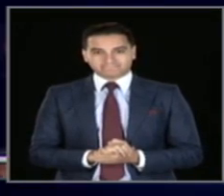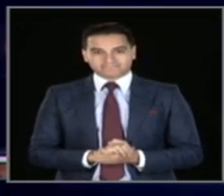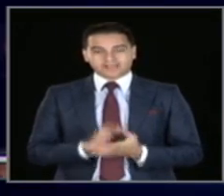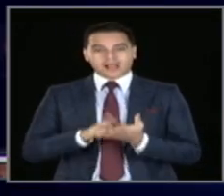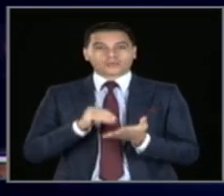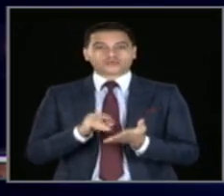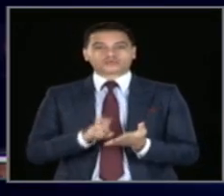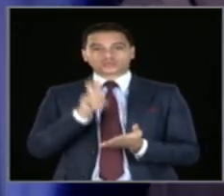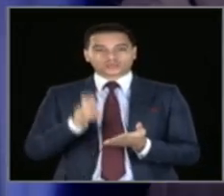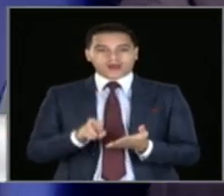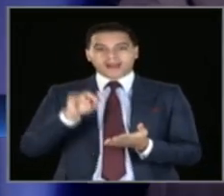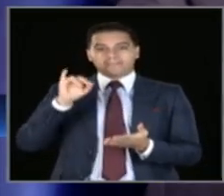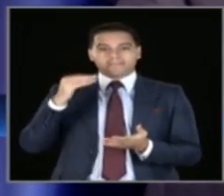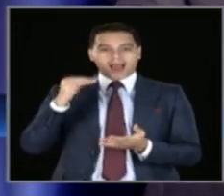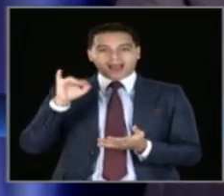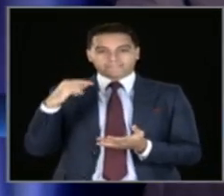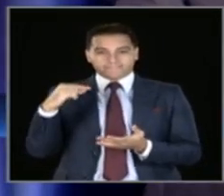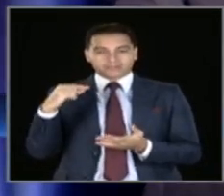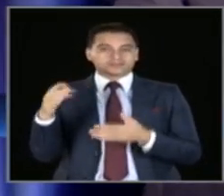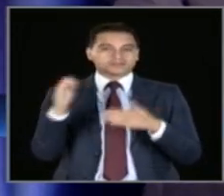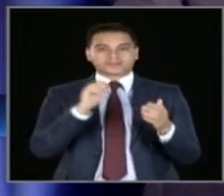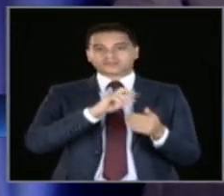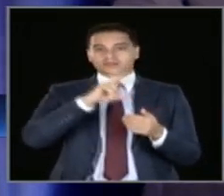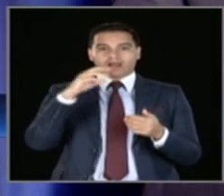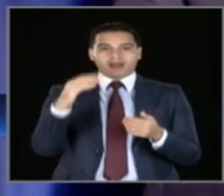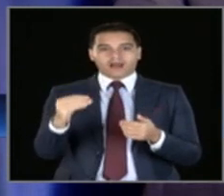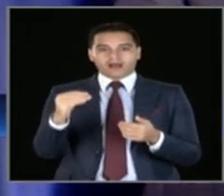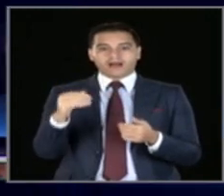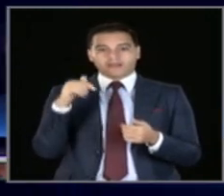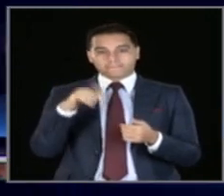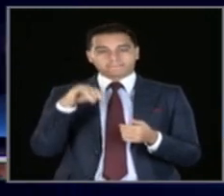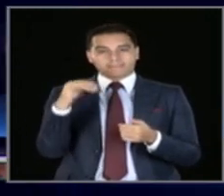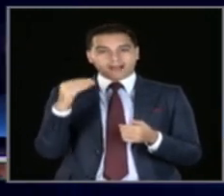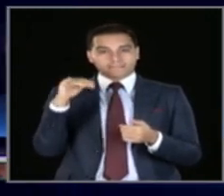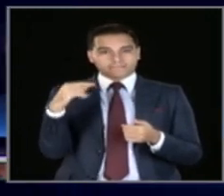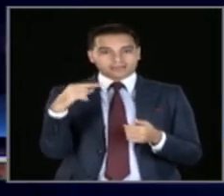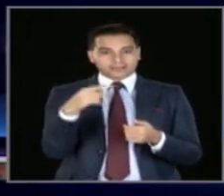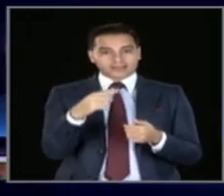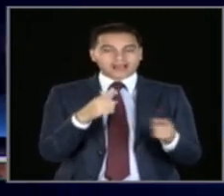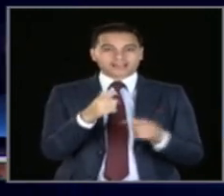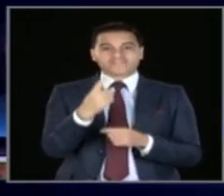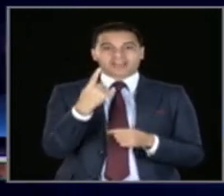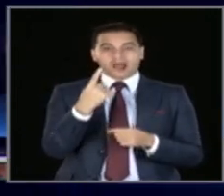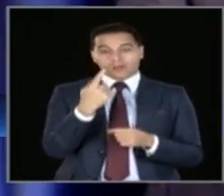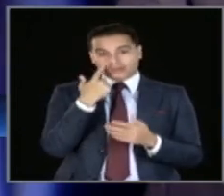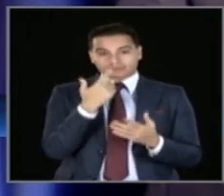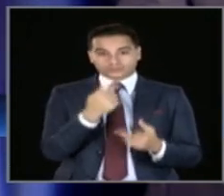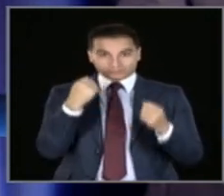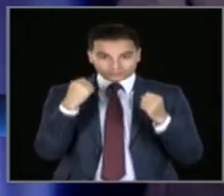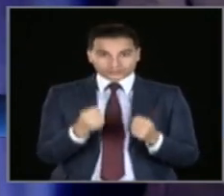أول سؤال لمحمد صلاح. محمد صلاح والهدف الأول،